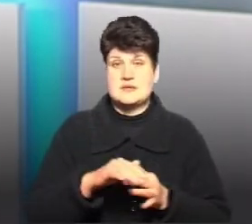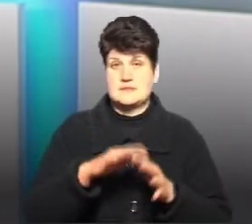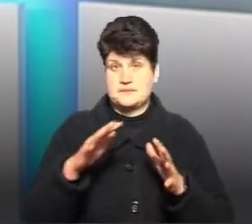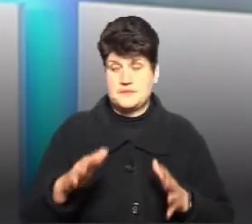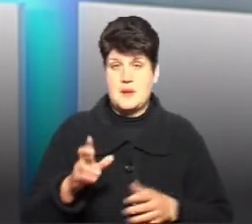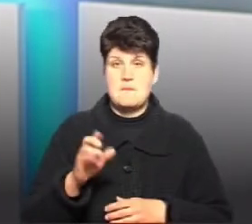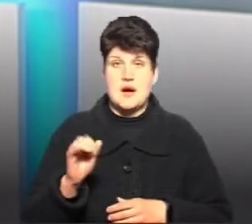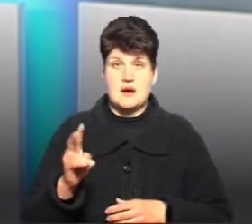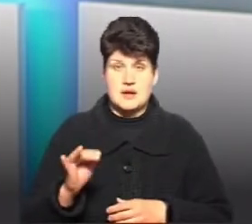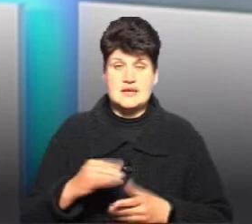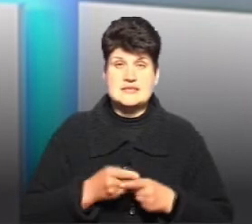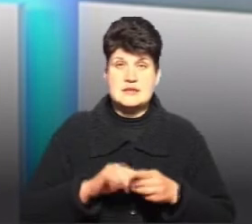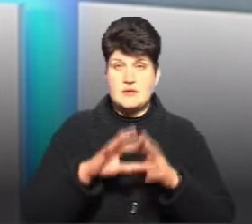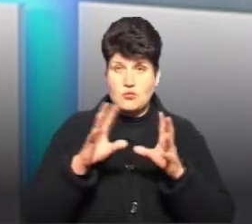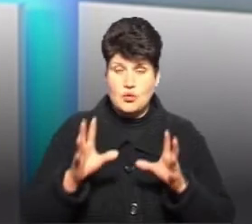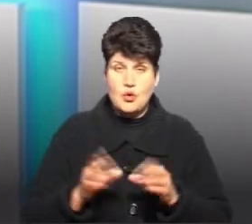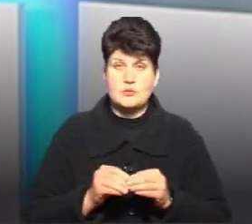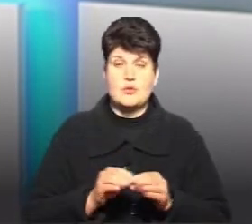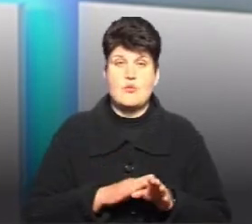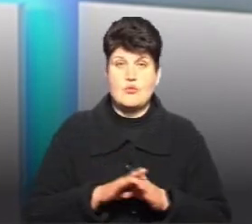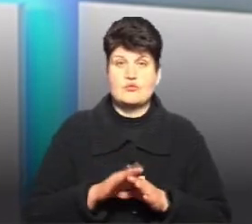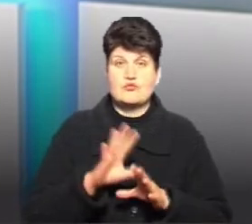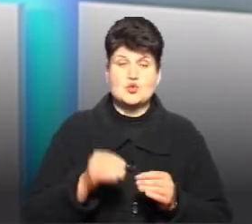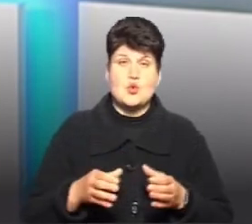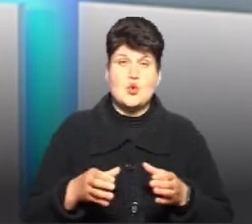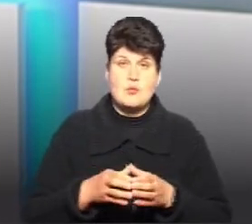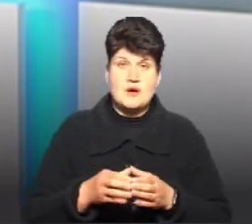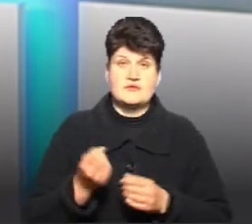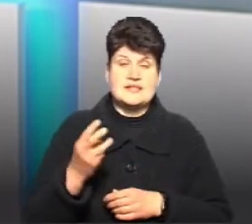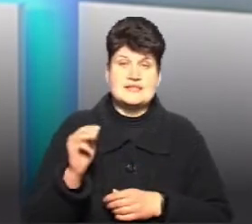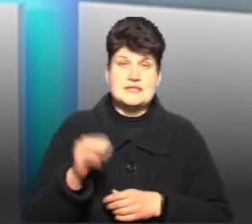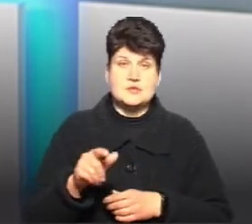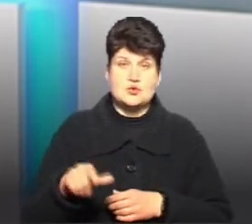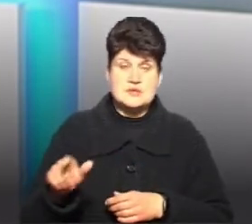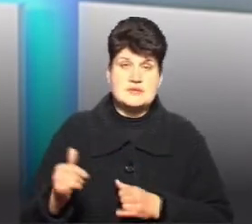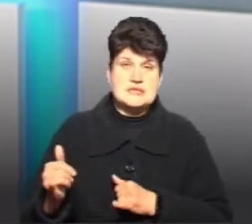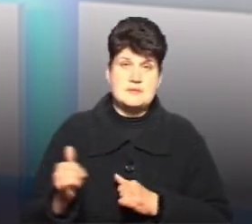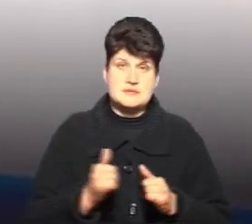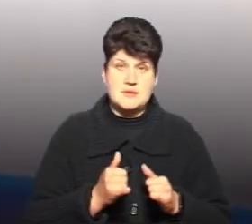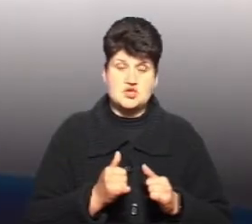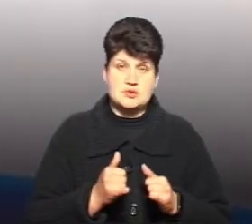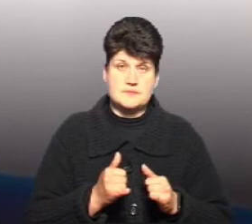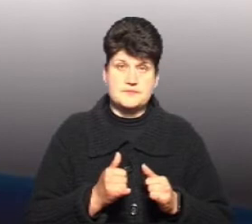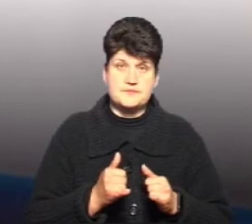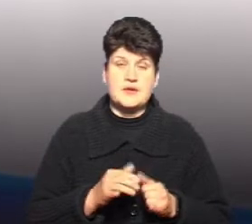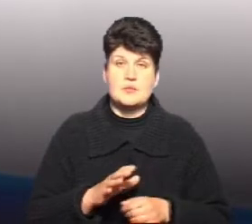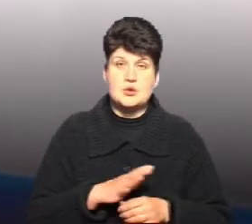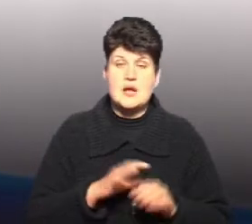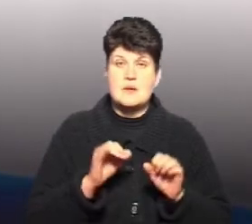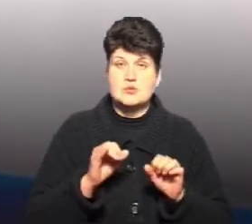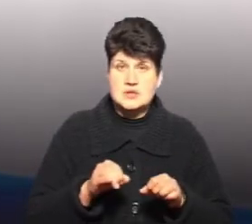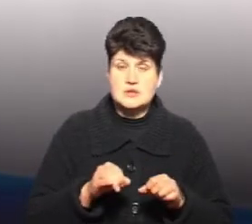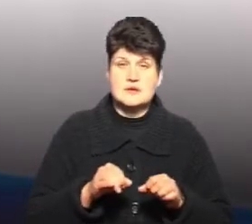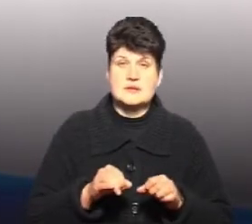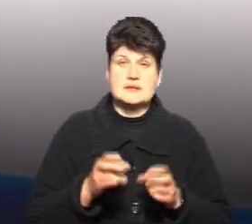в комплексі якраз повністю всю громаду, 12 тисяч чоловік, ми забезпечили, нехай на 90% ми там забезпечили. Була можливість, чому б нею було б і не